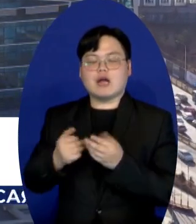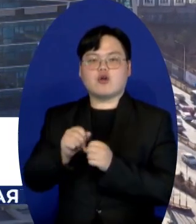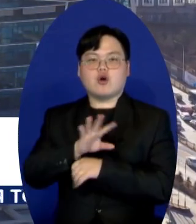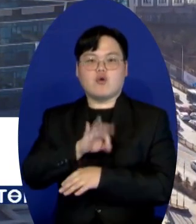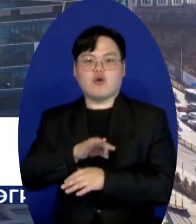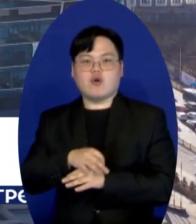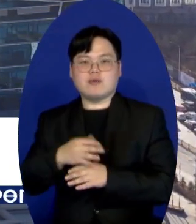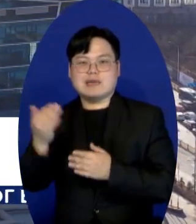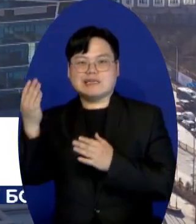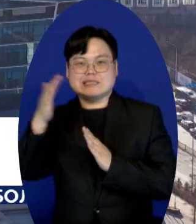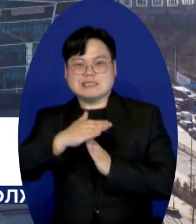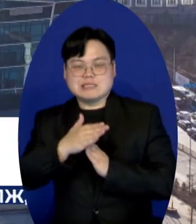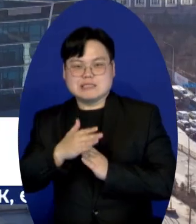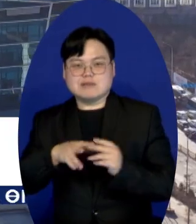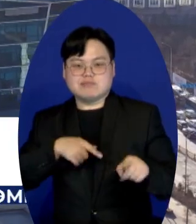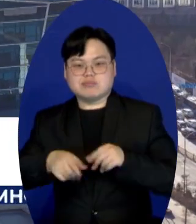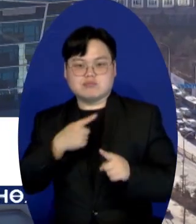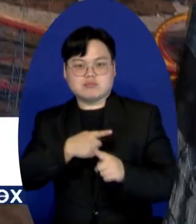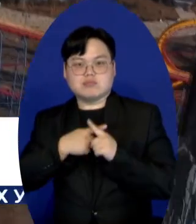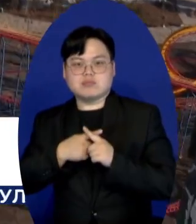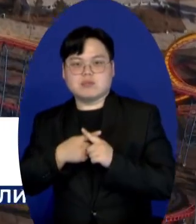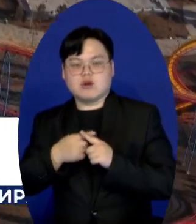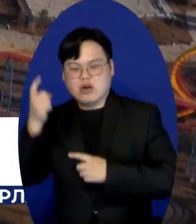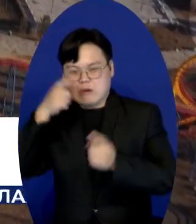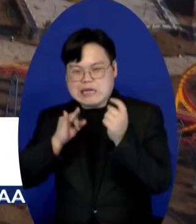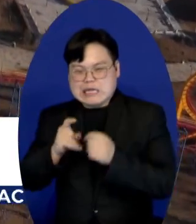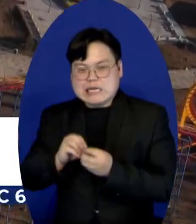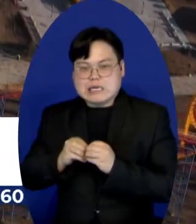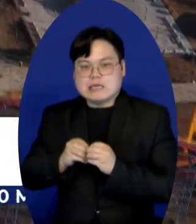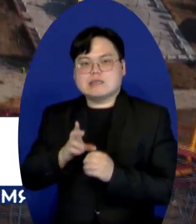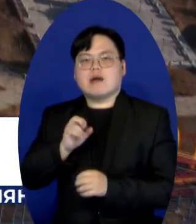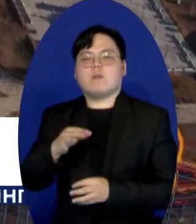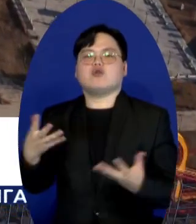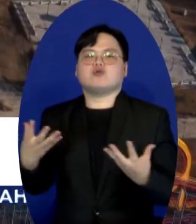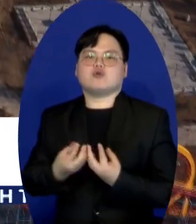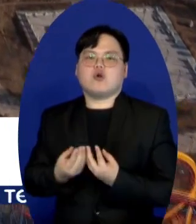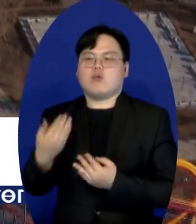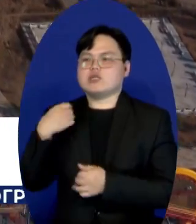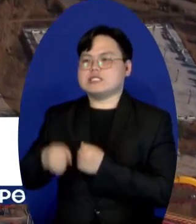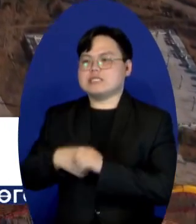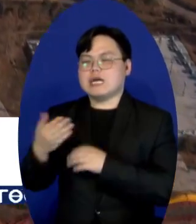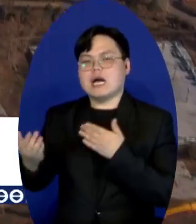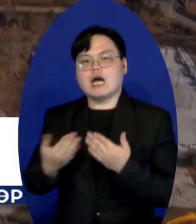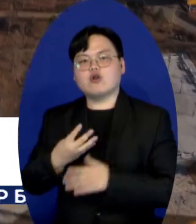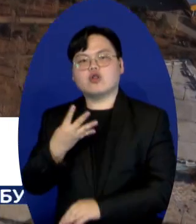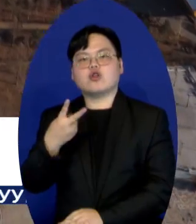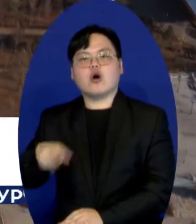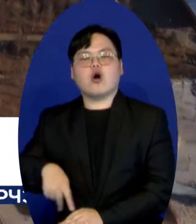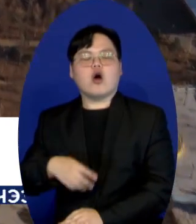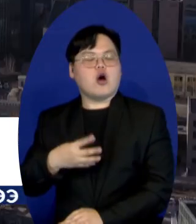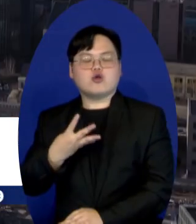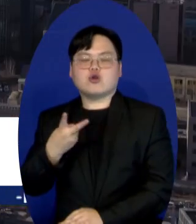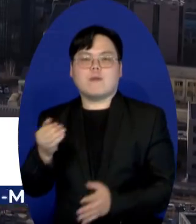хорой тавигдж, хөдөлмөр ихээр шингээдэг зарим салбар сэргэжээ. Үйлчилгээний салбарт ажиллагчдын тоо өмнөх оны мөн үетэй харьцуулахад 42,000-аар